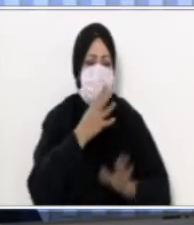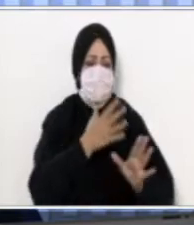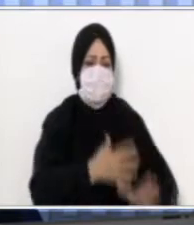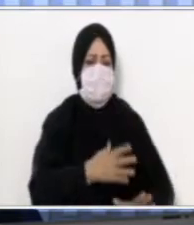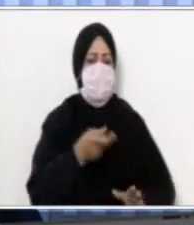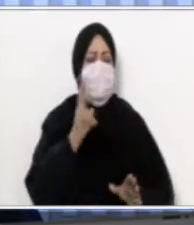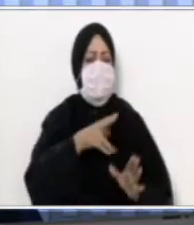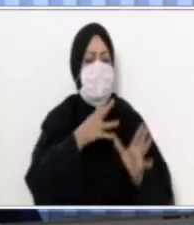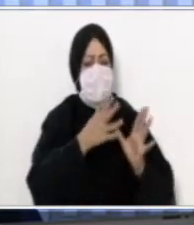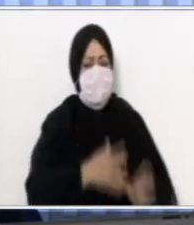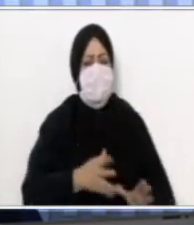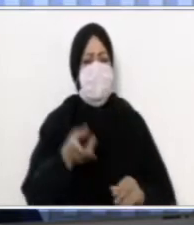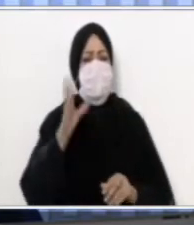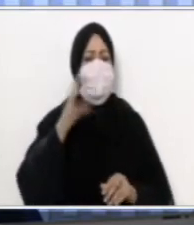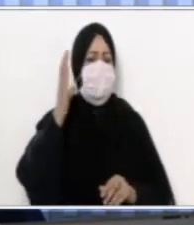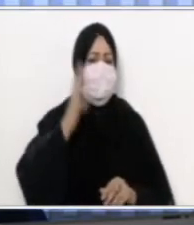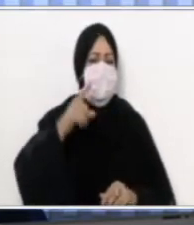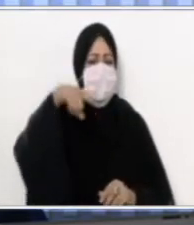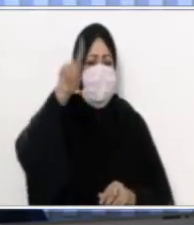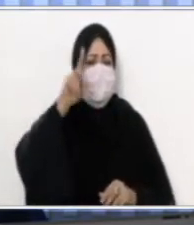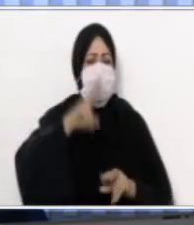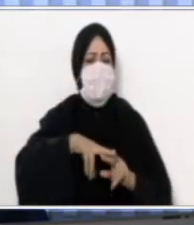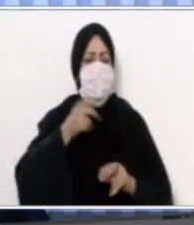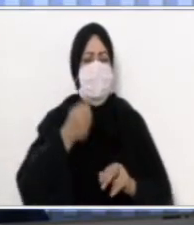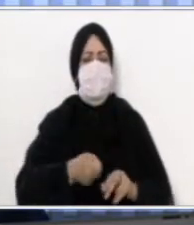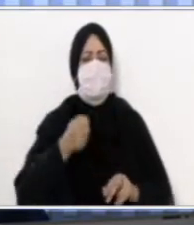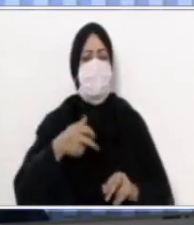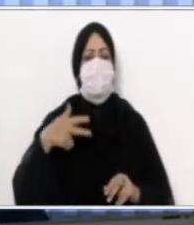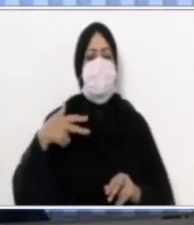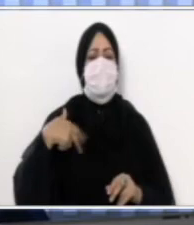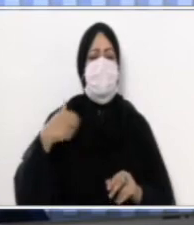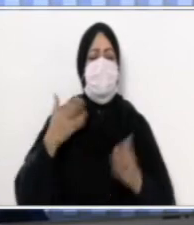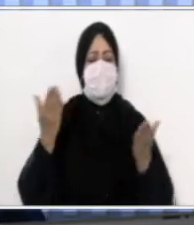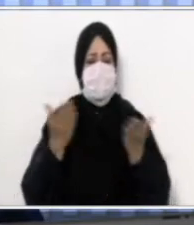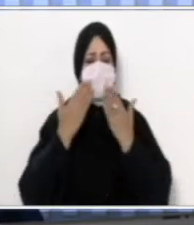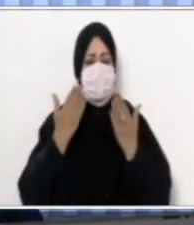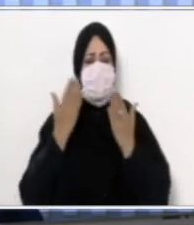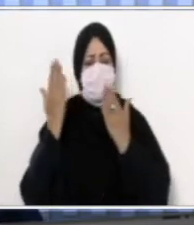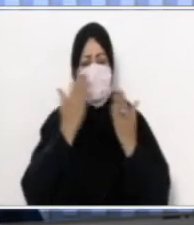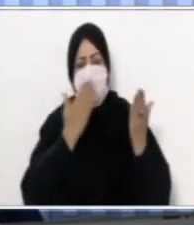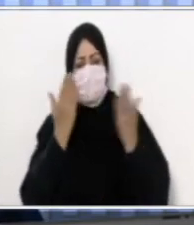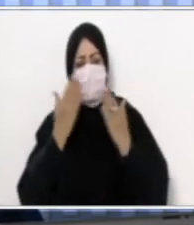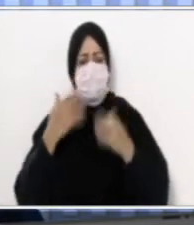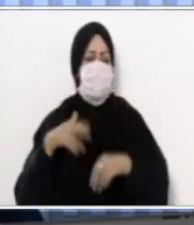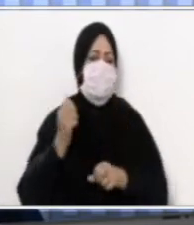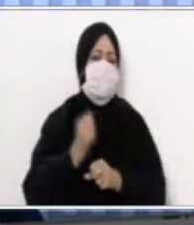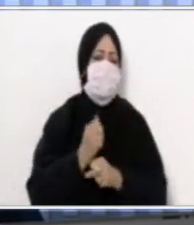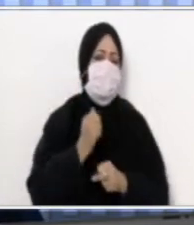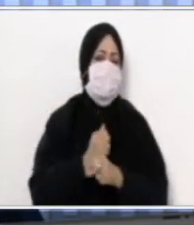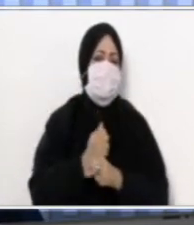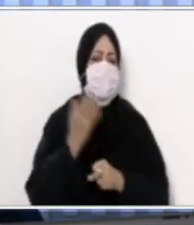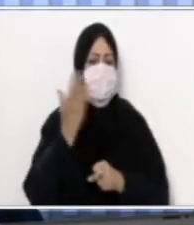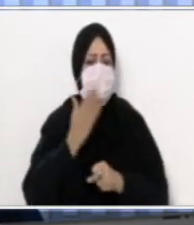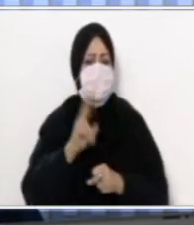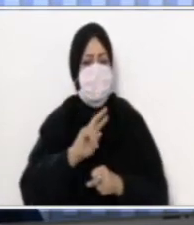قالوا حتى طلب العلم يعني ينبغي ألا يكثر منه في هذا الشهر، ورغم أن عبادة